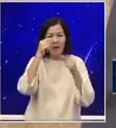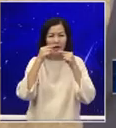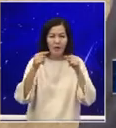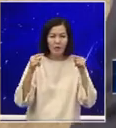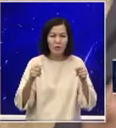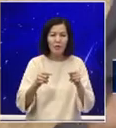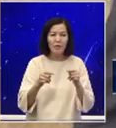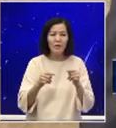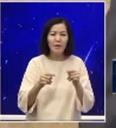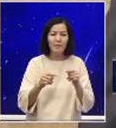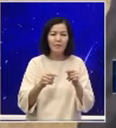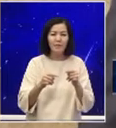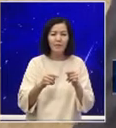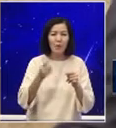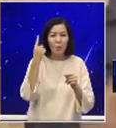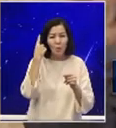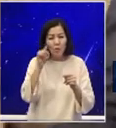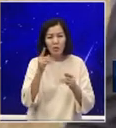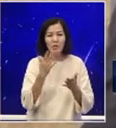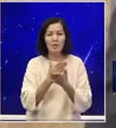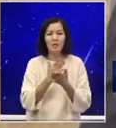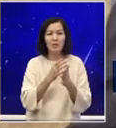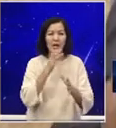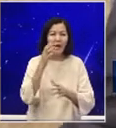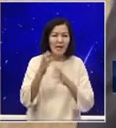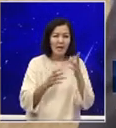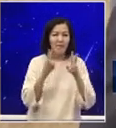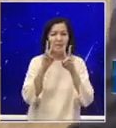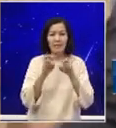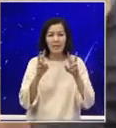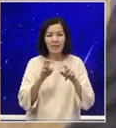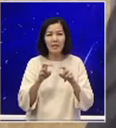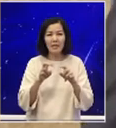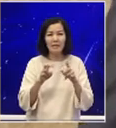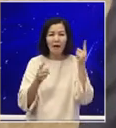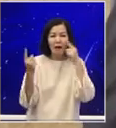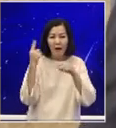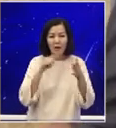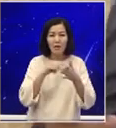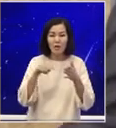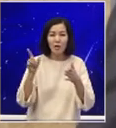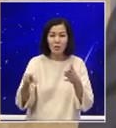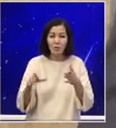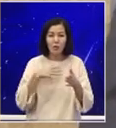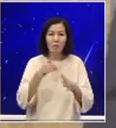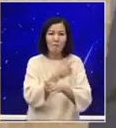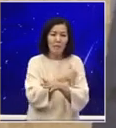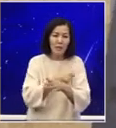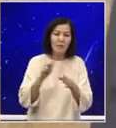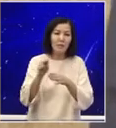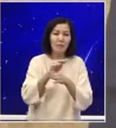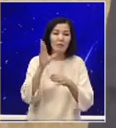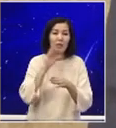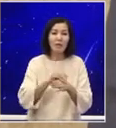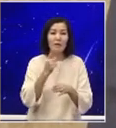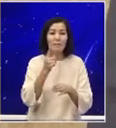образдық емес, өздеріңіз білесіздер, ол философ. Ол бүкіл әлемді тексерген, ол ақын, ол медик, соның бәрі мынау жаңағы 1 сағат 20 минутта